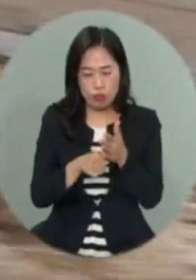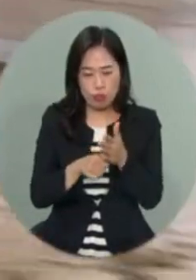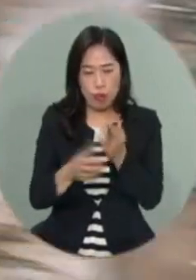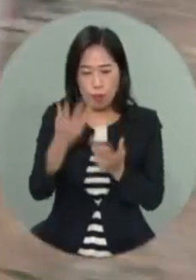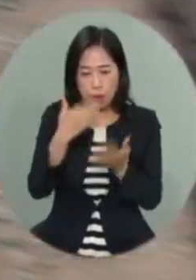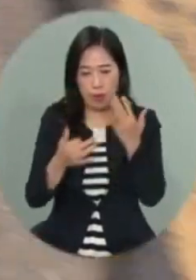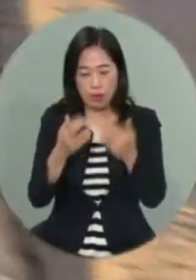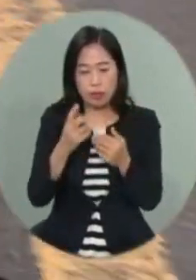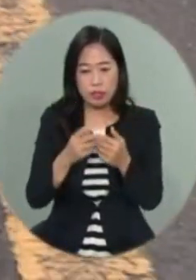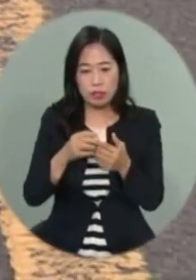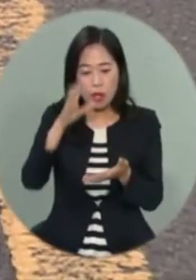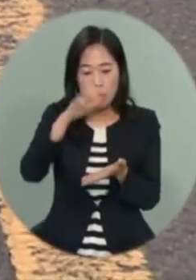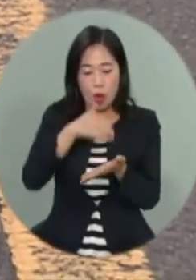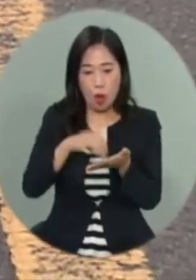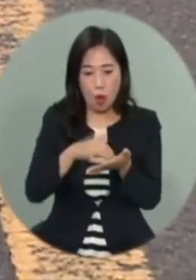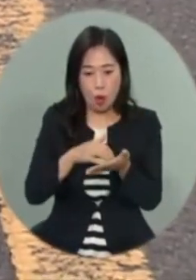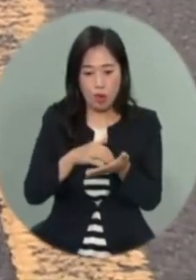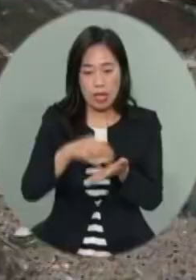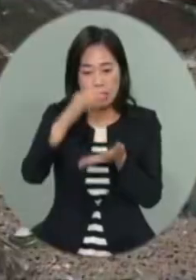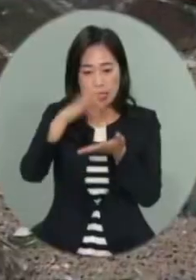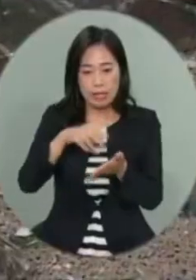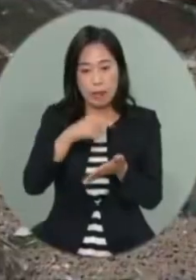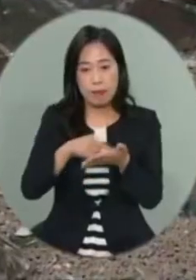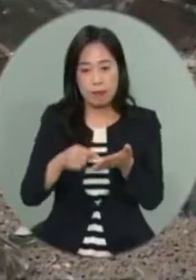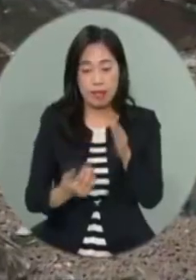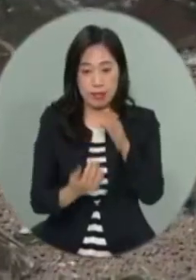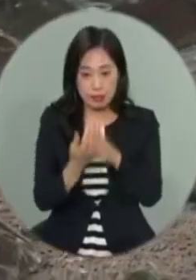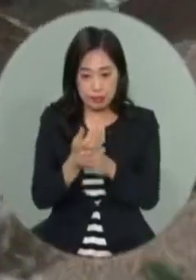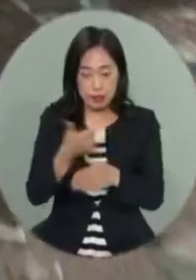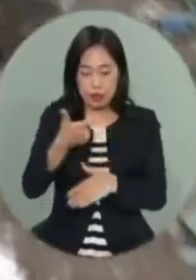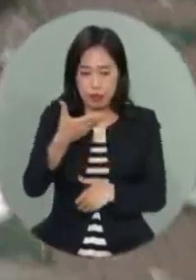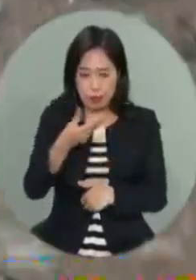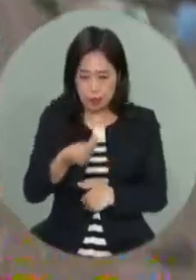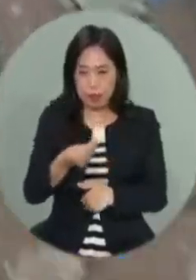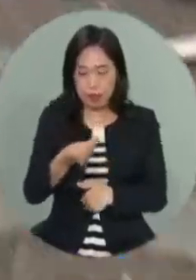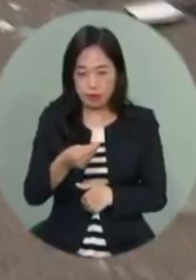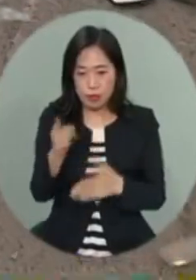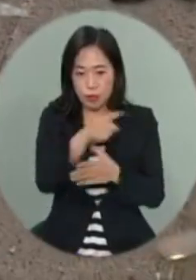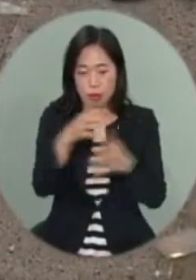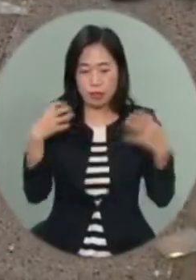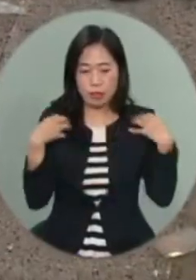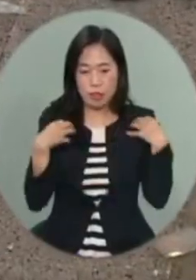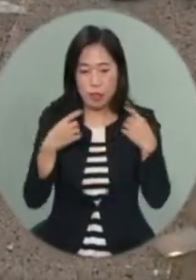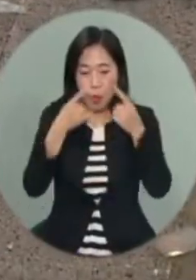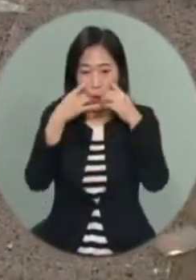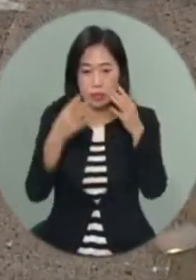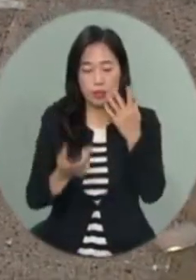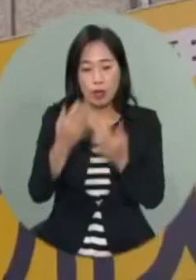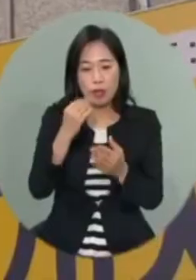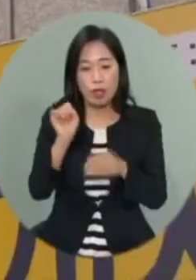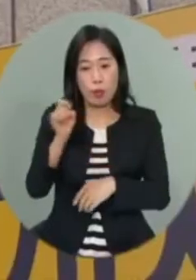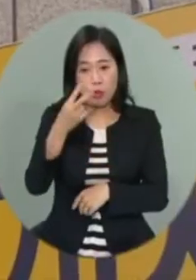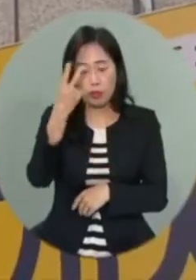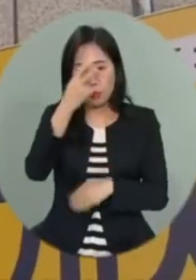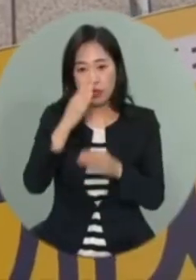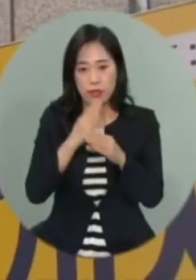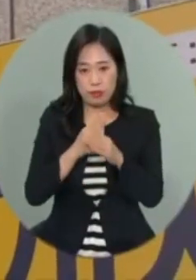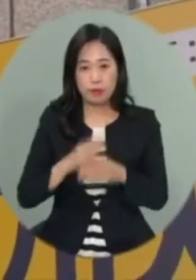소방서 추산 6천여만 원의 재산 피해가 났습니다. 경찰과 소방당국은 정확한 화재 원인을 조사하고 있습니다.